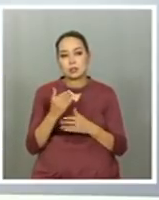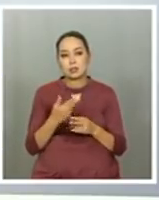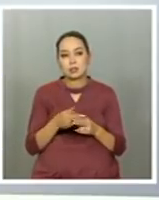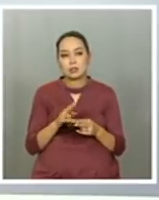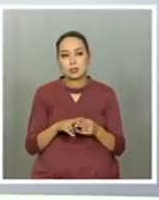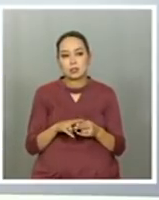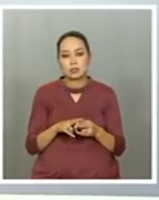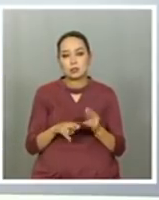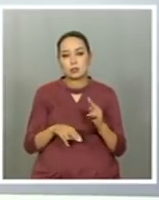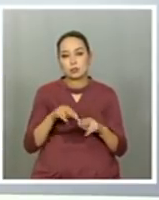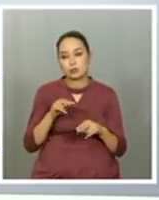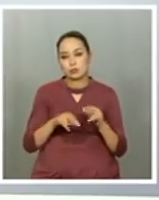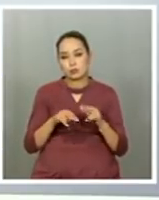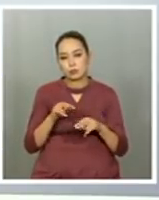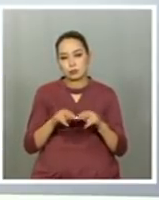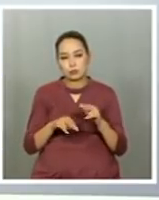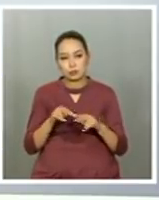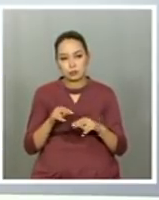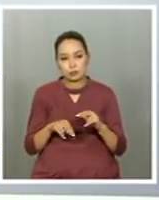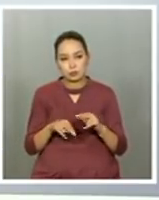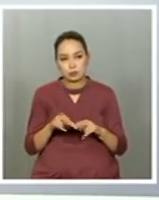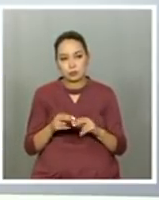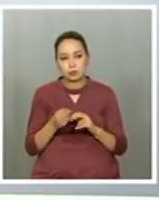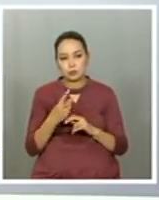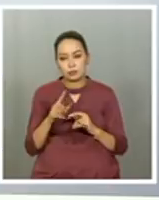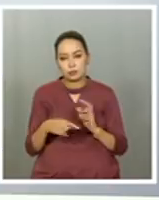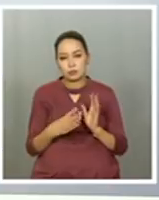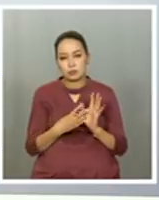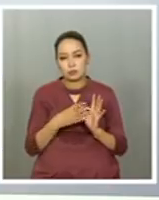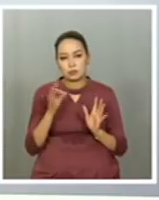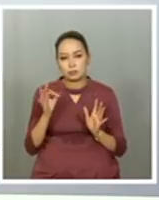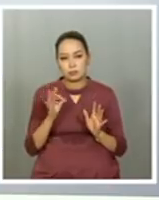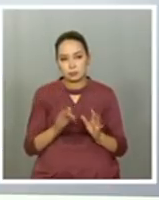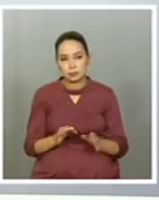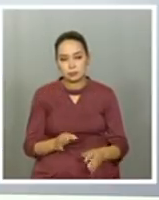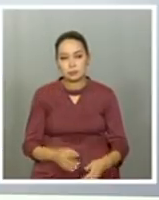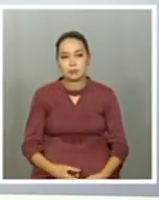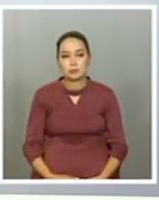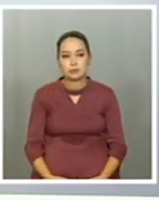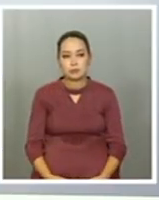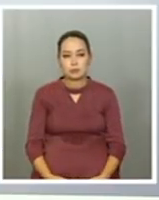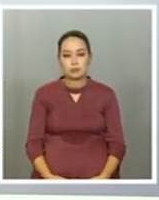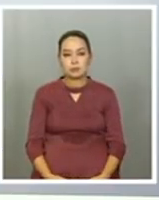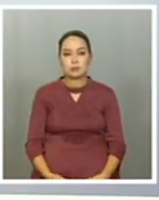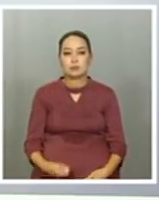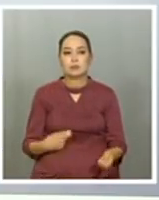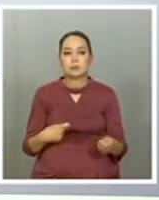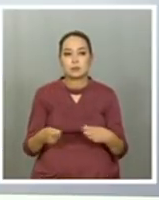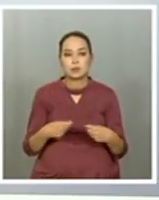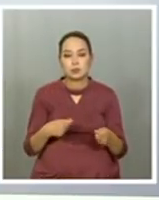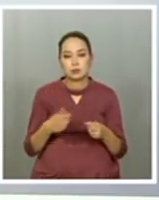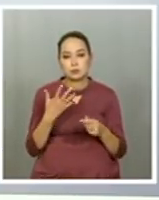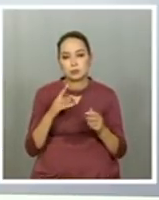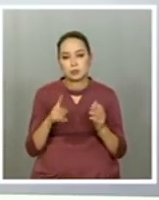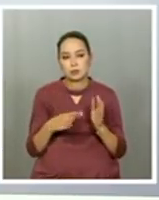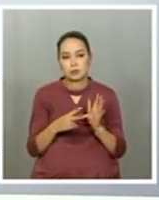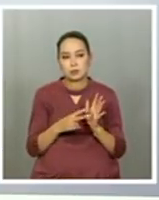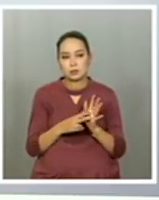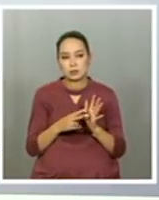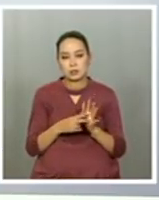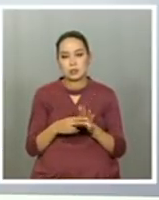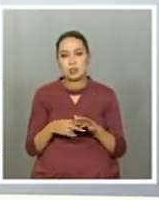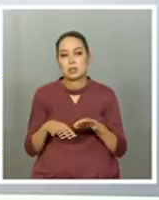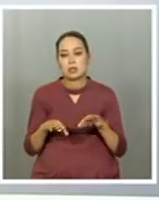құрылыс саласында болып тұр. 12,9 пайыздық өсімді көрсетсе, ал сауда 5,8, транспорт